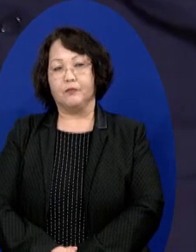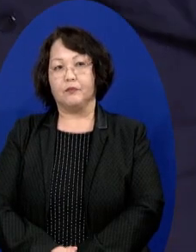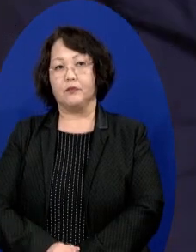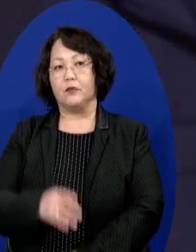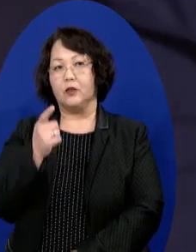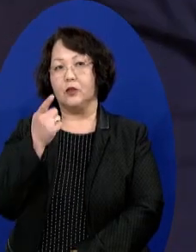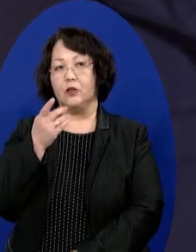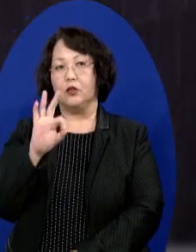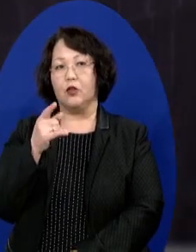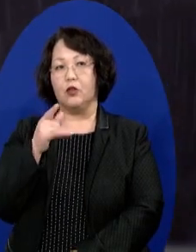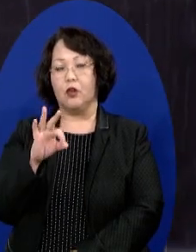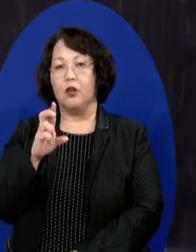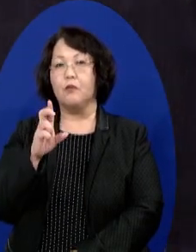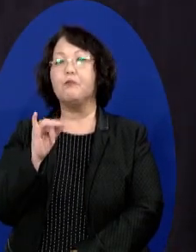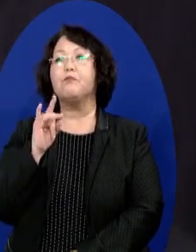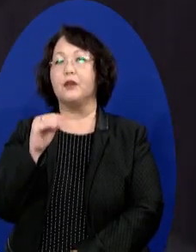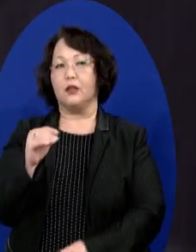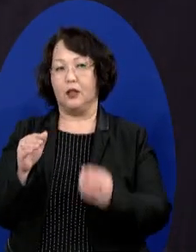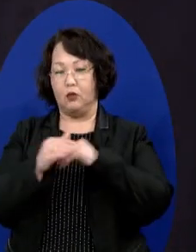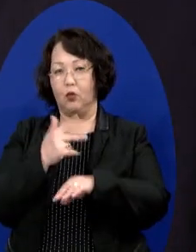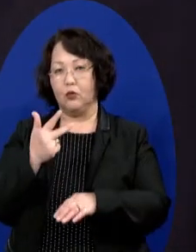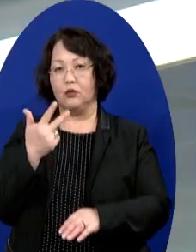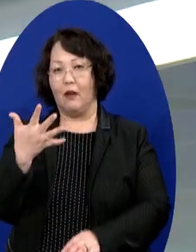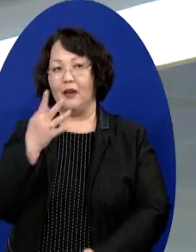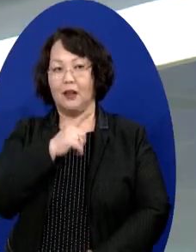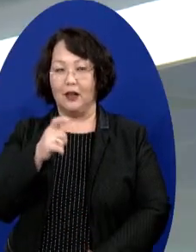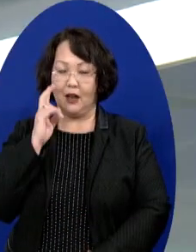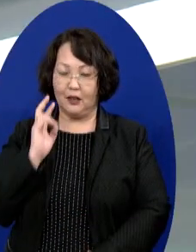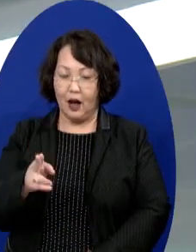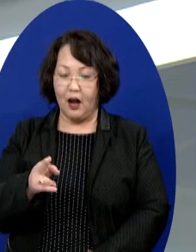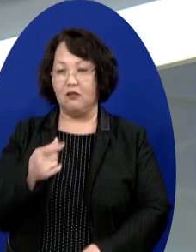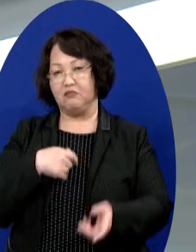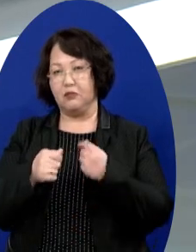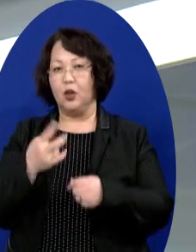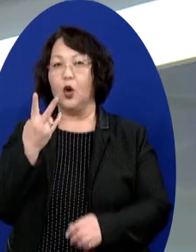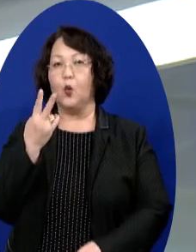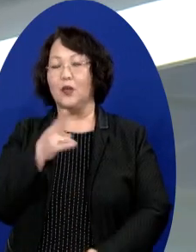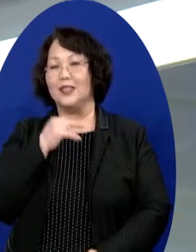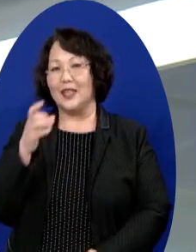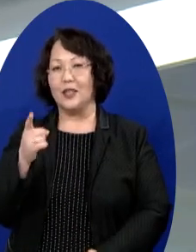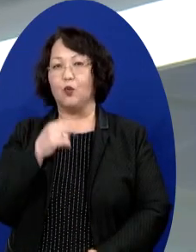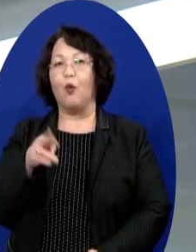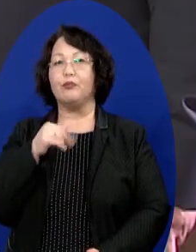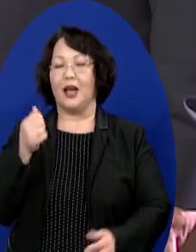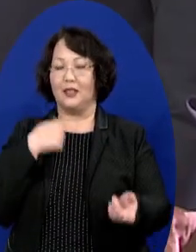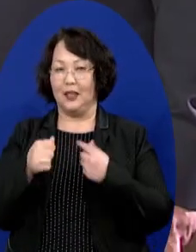Хөрөнгийн биржээр өнөөдөр 35 хувьцаат компани энгийн арилжаагаар үнэт цаас арилжлаа. Өдөр бүр энд